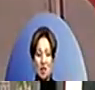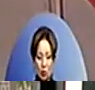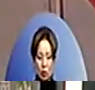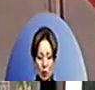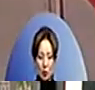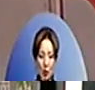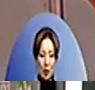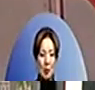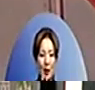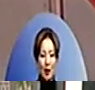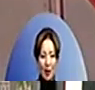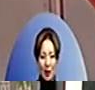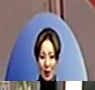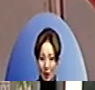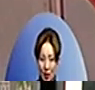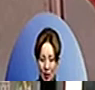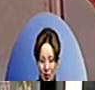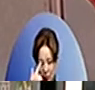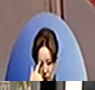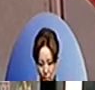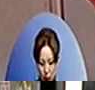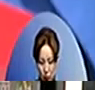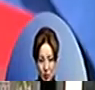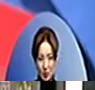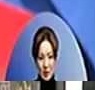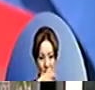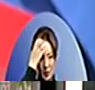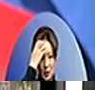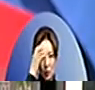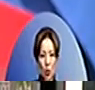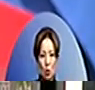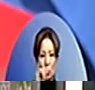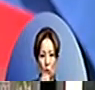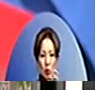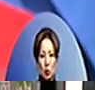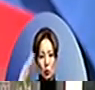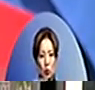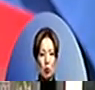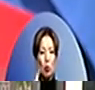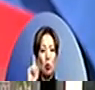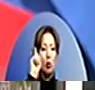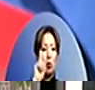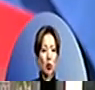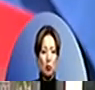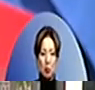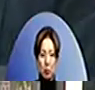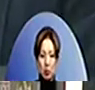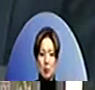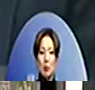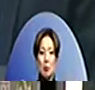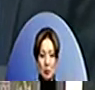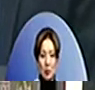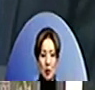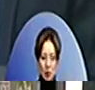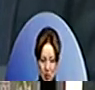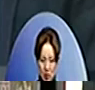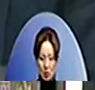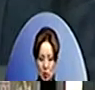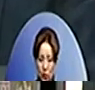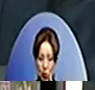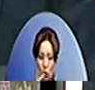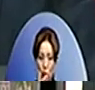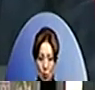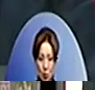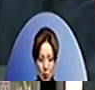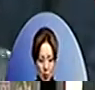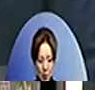Монгол улсын засгийн газар олон улсын арбитрт дуудагдаж яллагдаж байсан тохиолдол цөөнгүй. Тэгвэл цаашид хувьчдын мэдлэг боловсролыг дээшлүүлж олон улсын